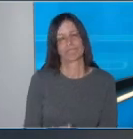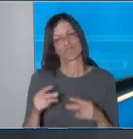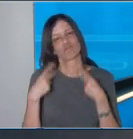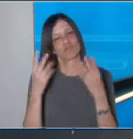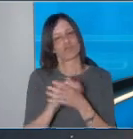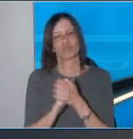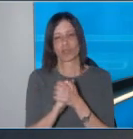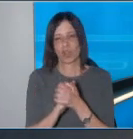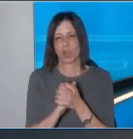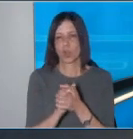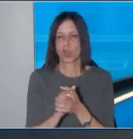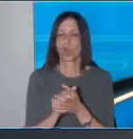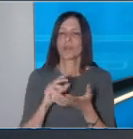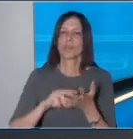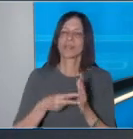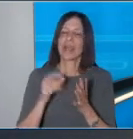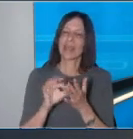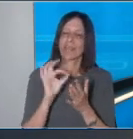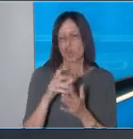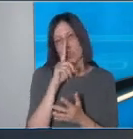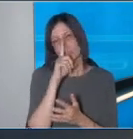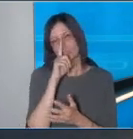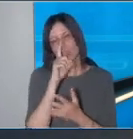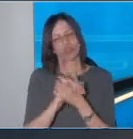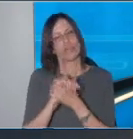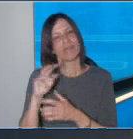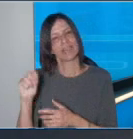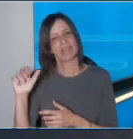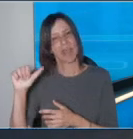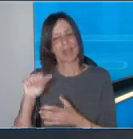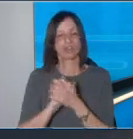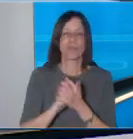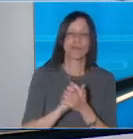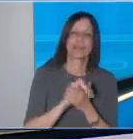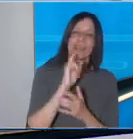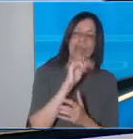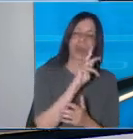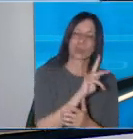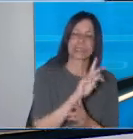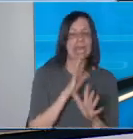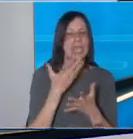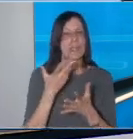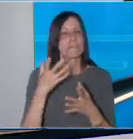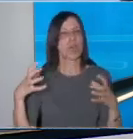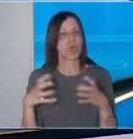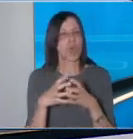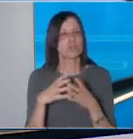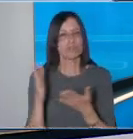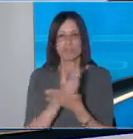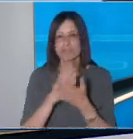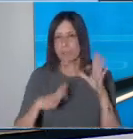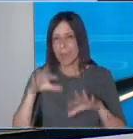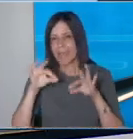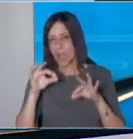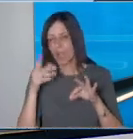שוב שלום לכם, תא הכתבים של יום ראשון, שלום נדב אלימלך. שלום יניר קוזין. טוב, אז האם בקואליציה מתכוננים לבחירות?